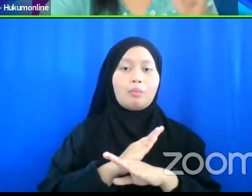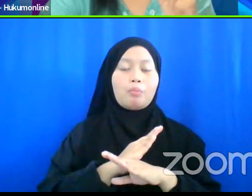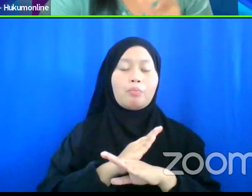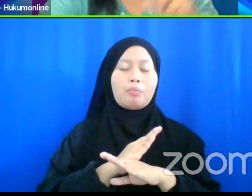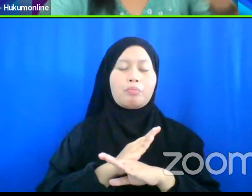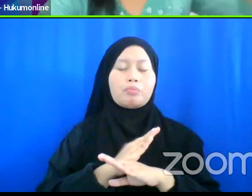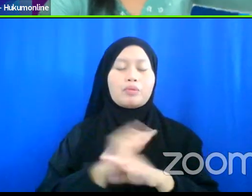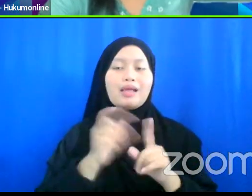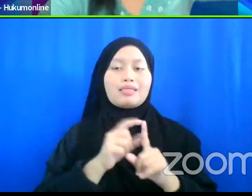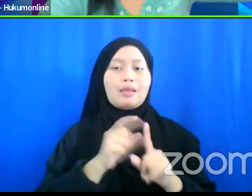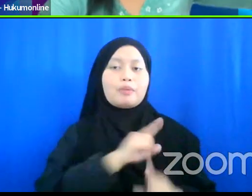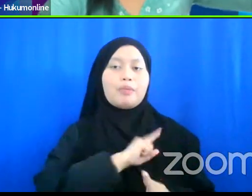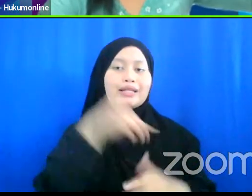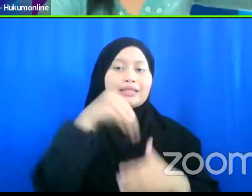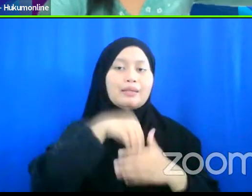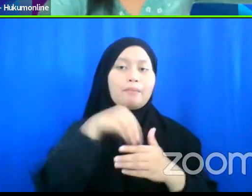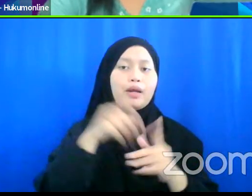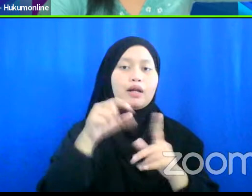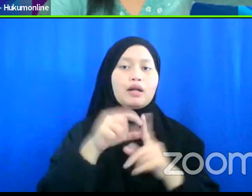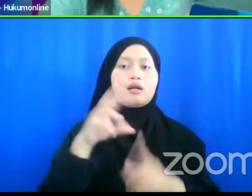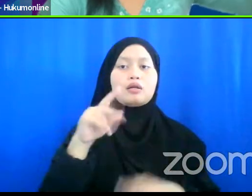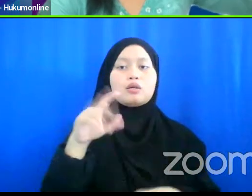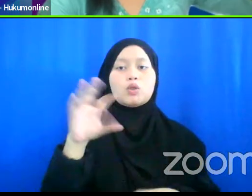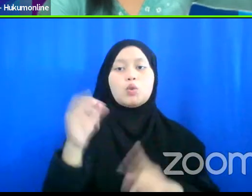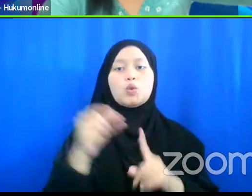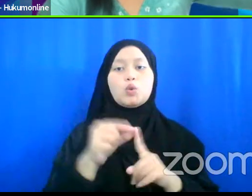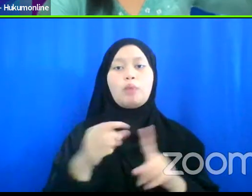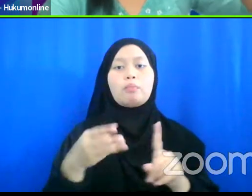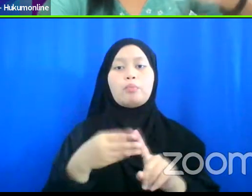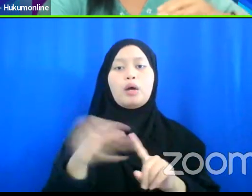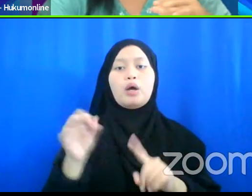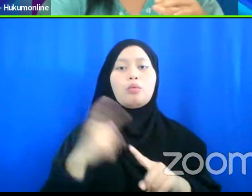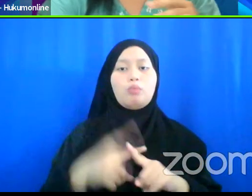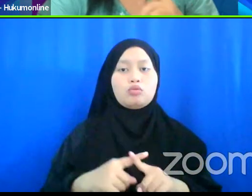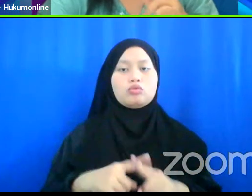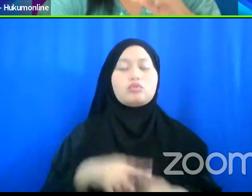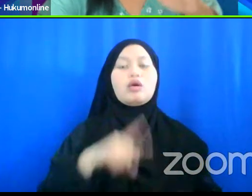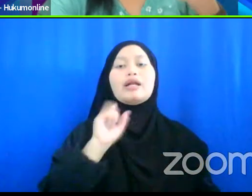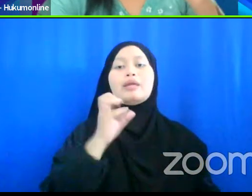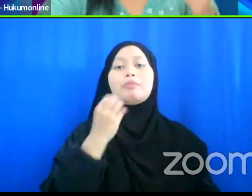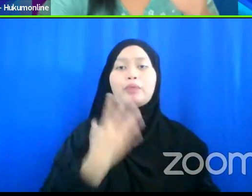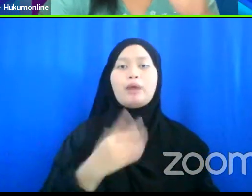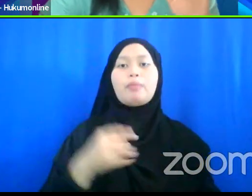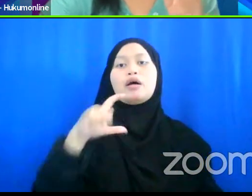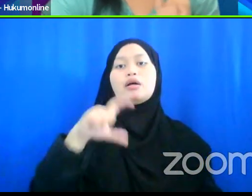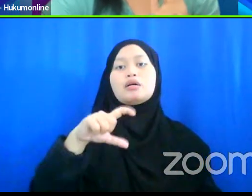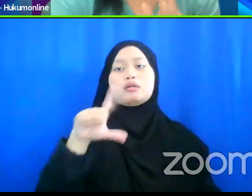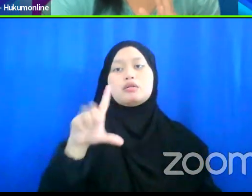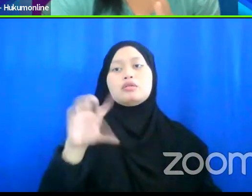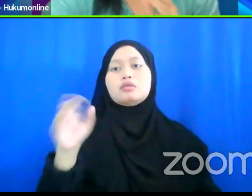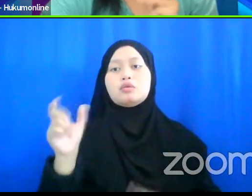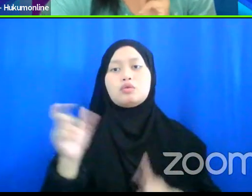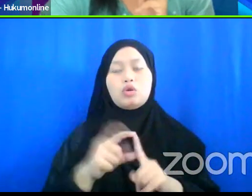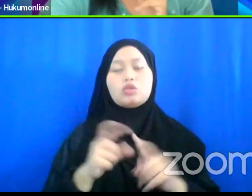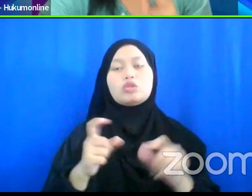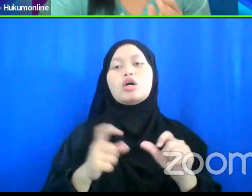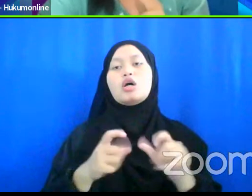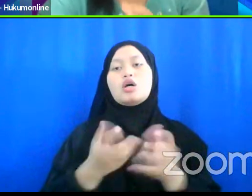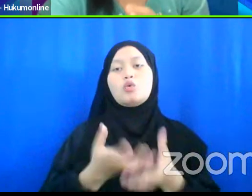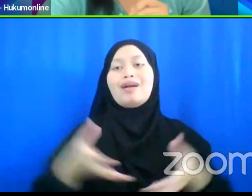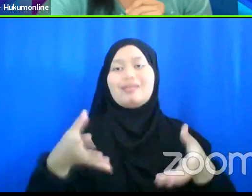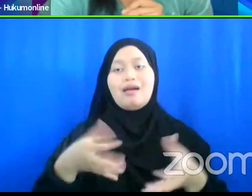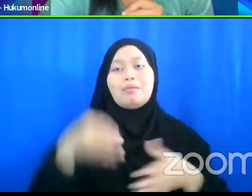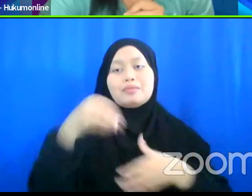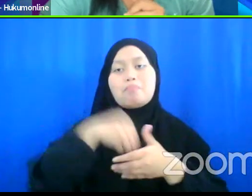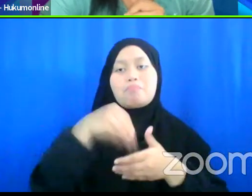sirkuler nya juga Jadi ada listed eh Cloud storage yang diperbolehkan itu oke eh ketiga dari Pak